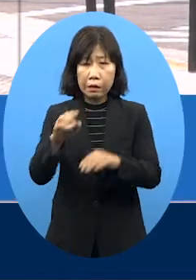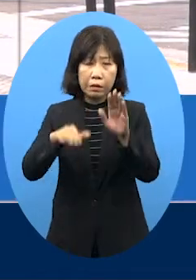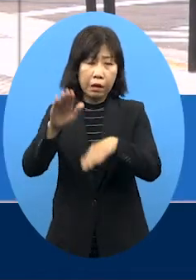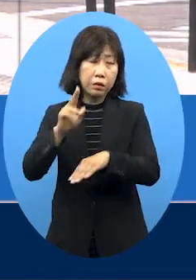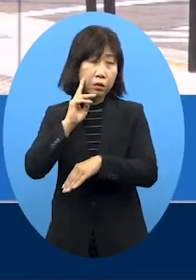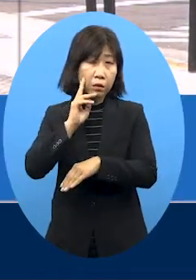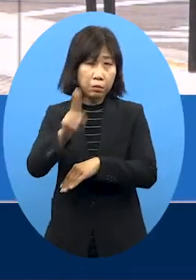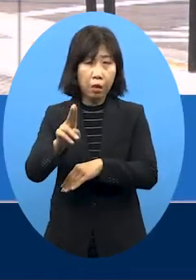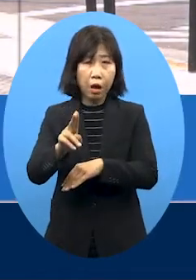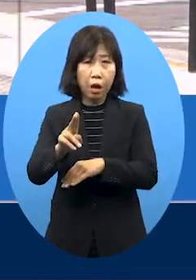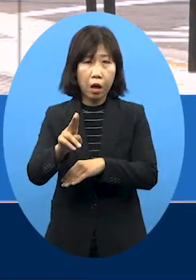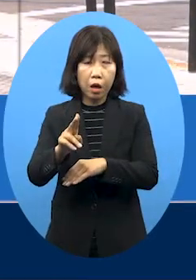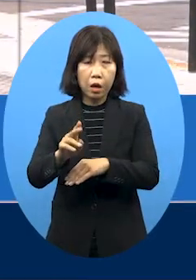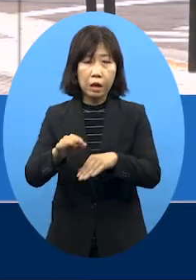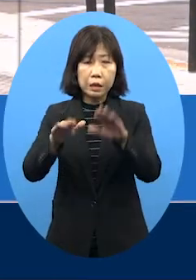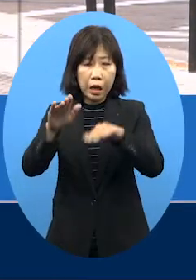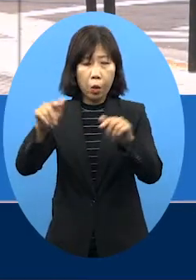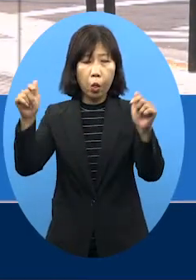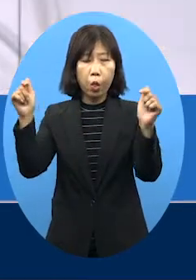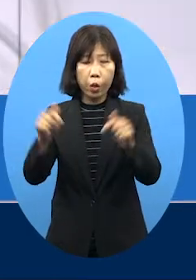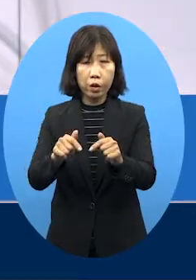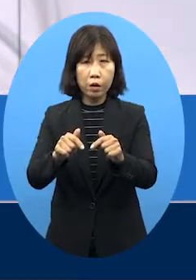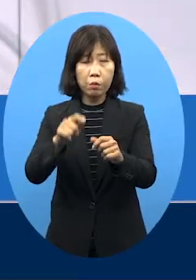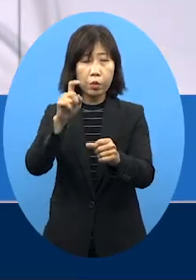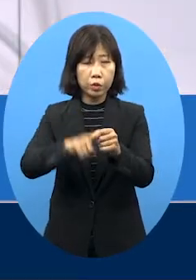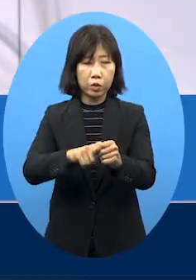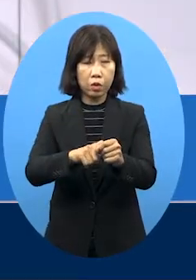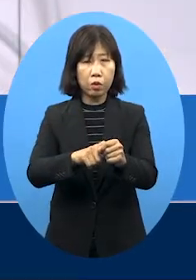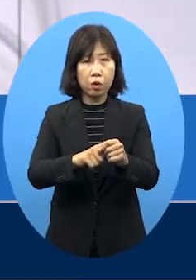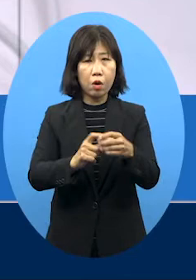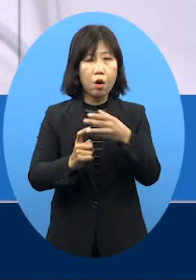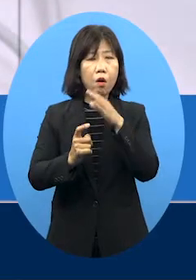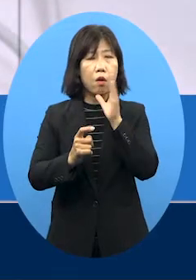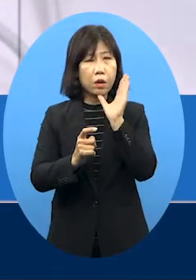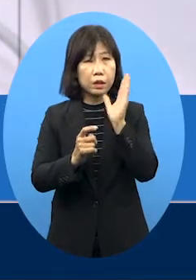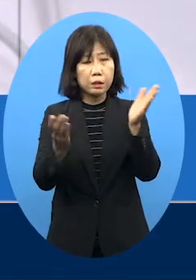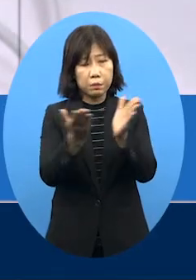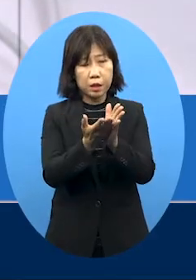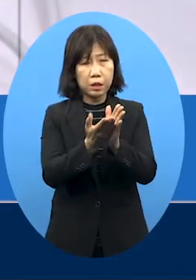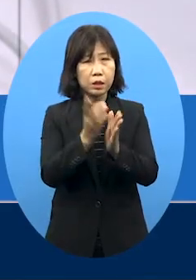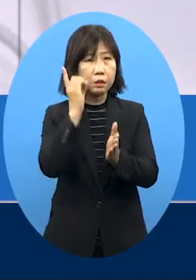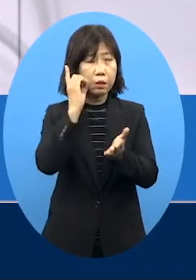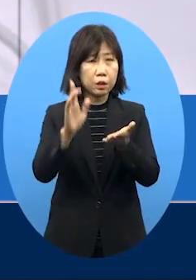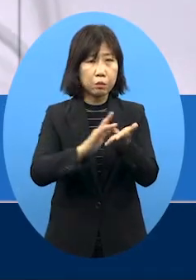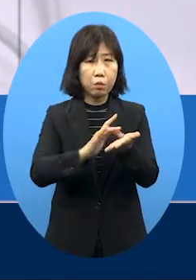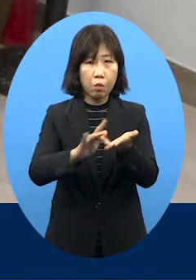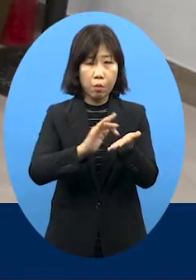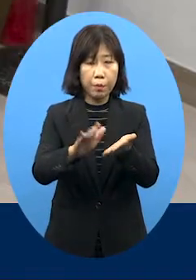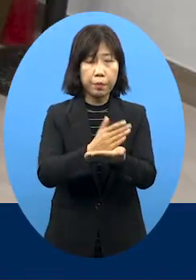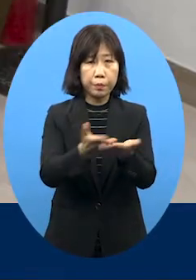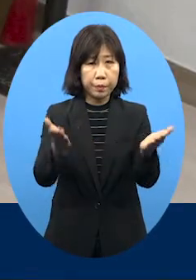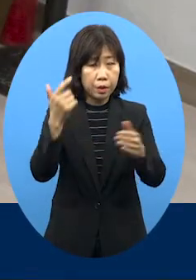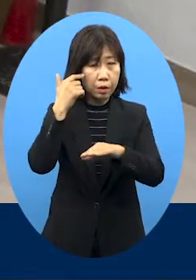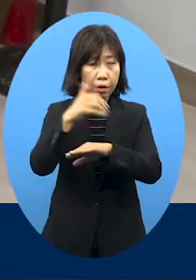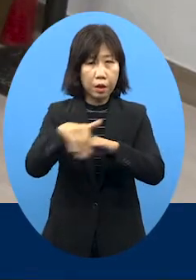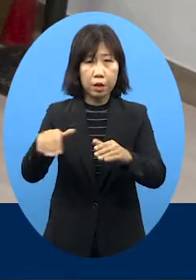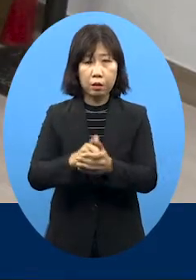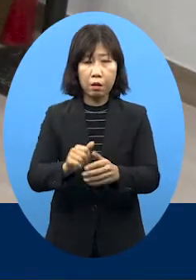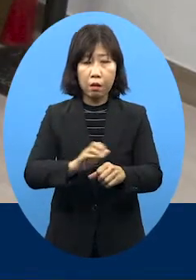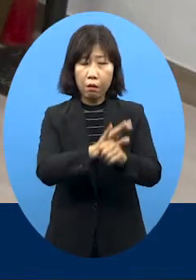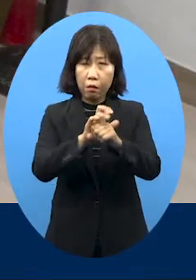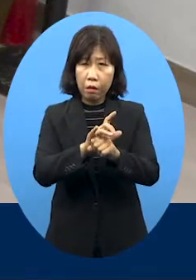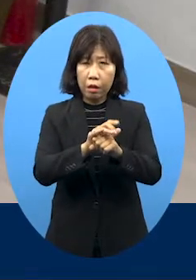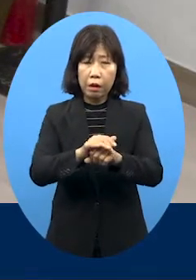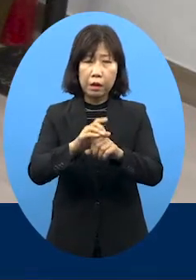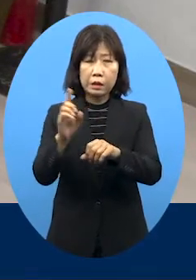디지털 격차를 좁히기 위한 노력의 일환으로 어르신 맞춤형 스마트폰이 보급된 이다 썰 씨는